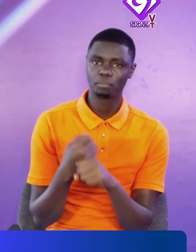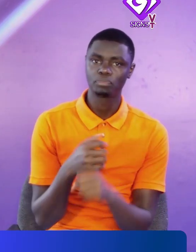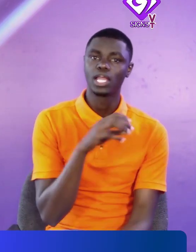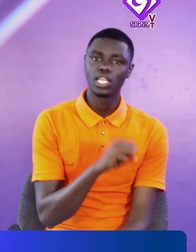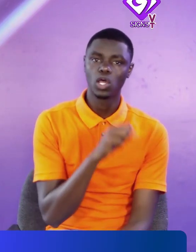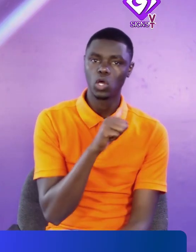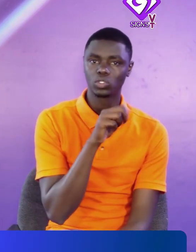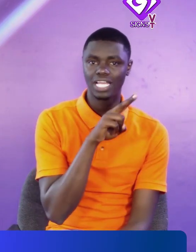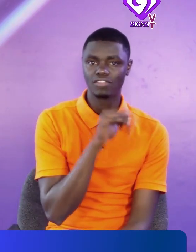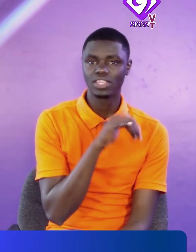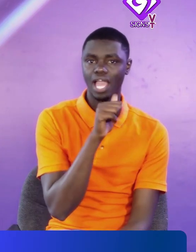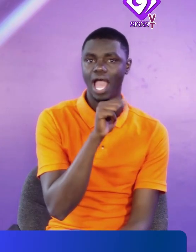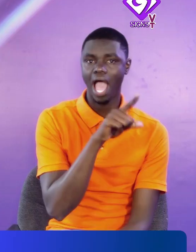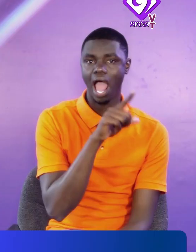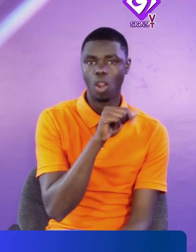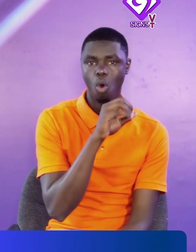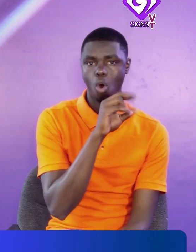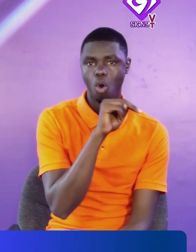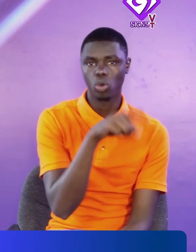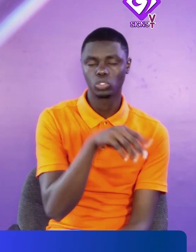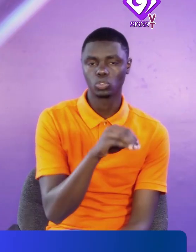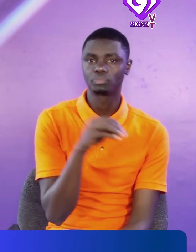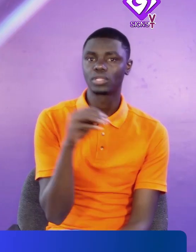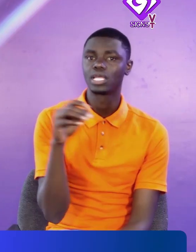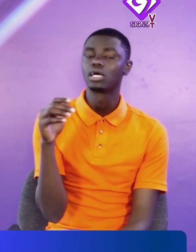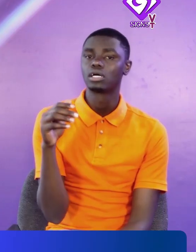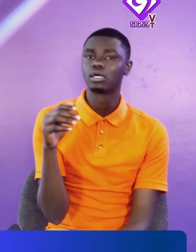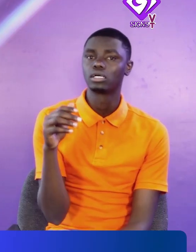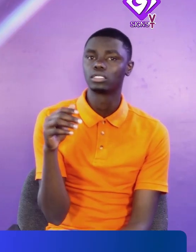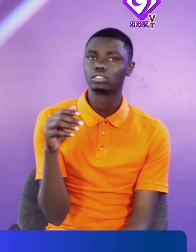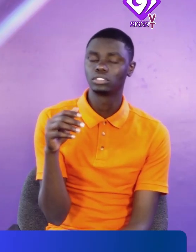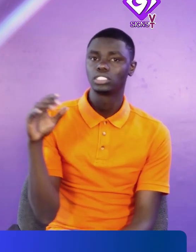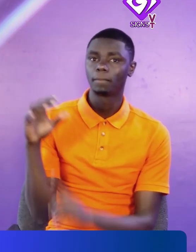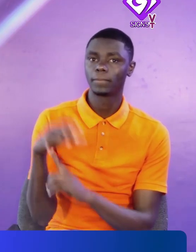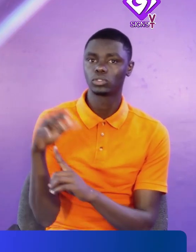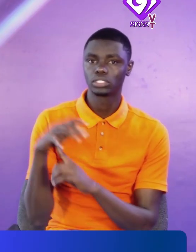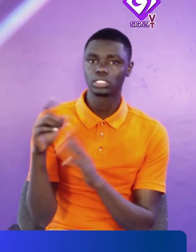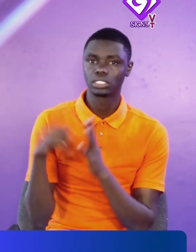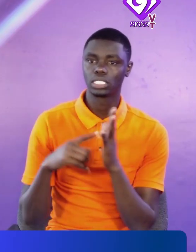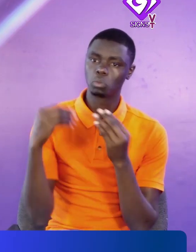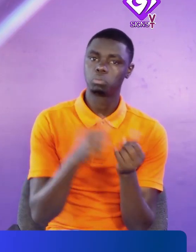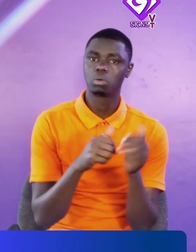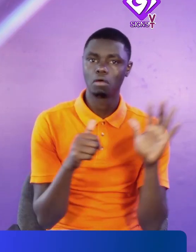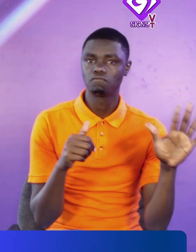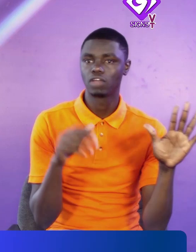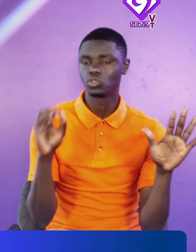Champions League walipiga Kairat mabao 5-0. Mbappe alifunga